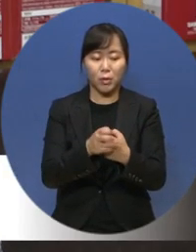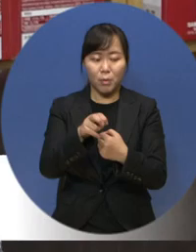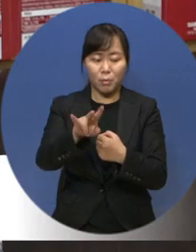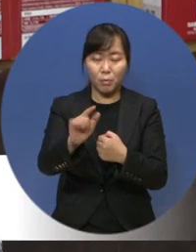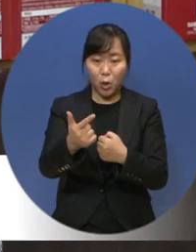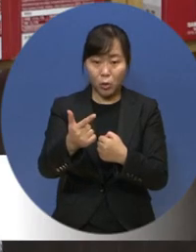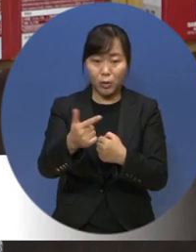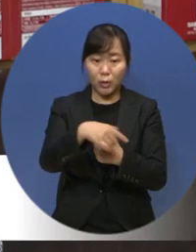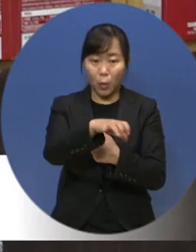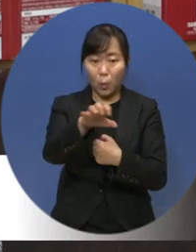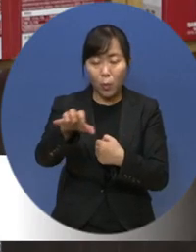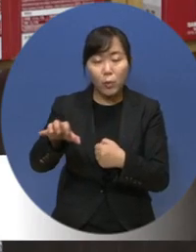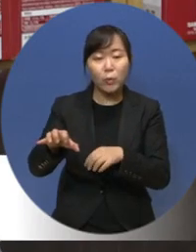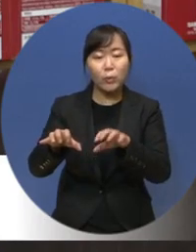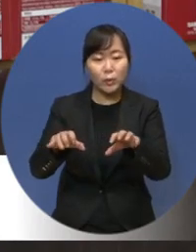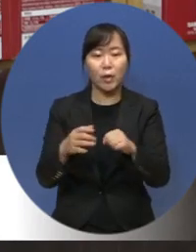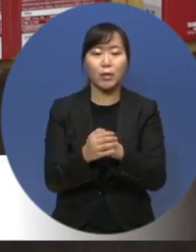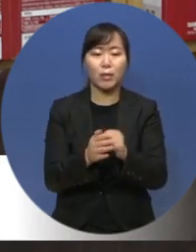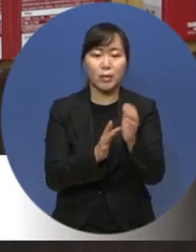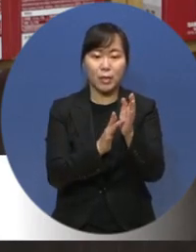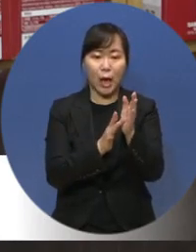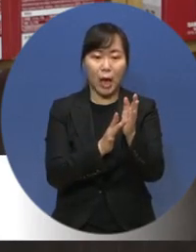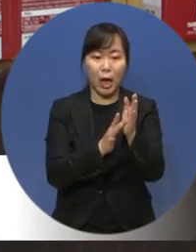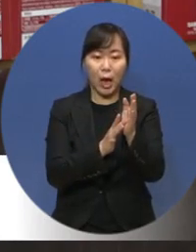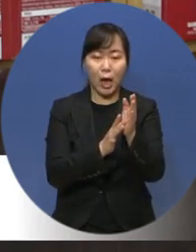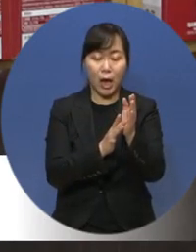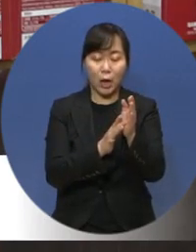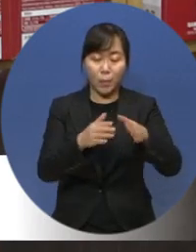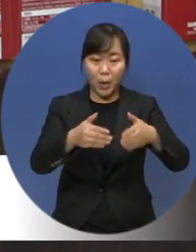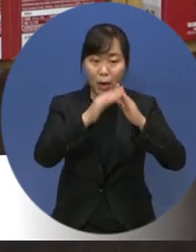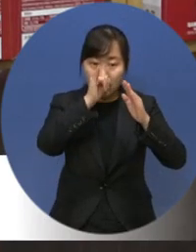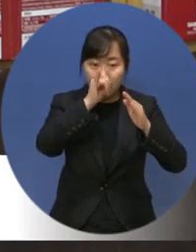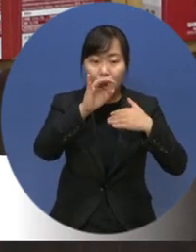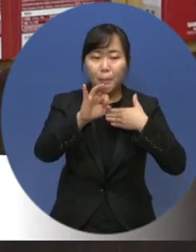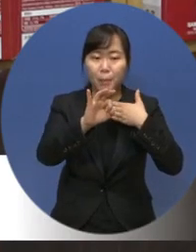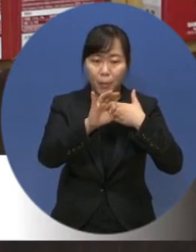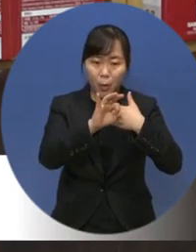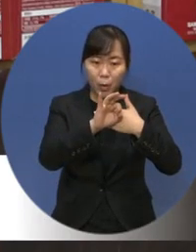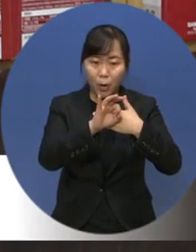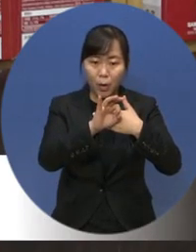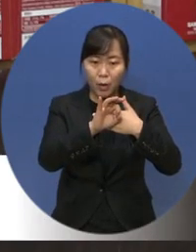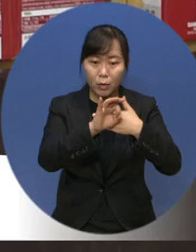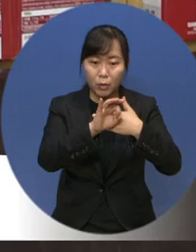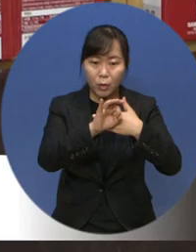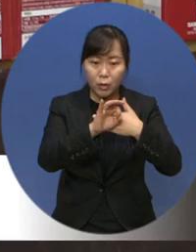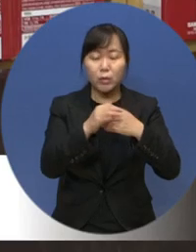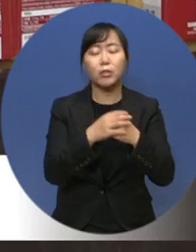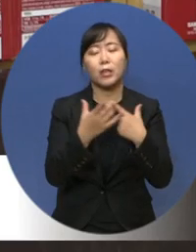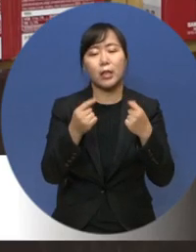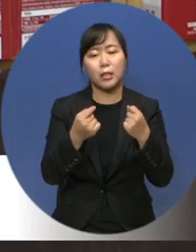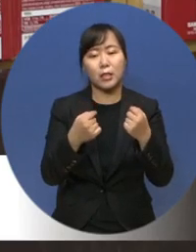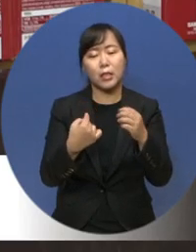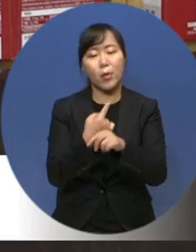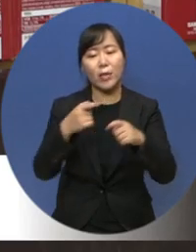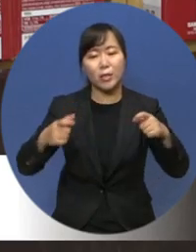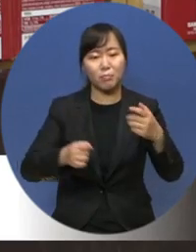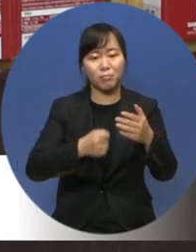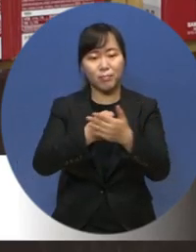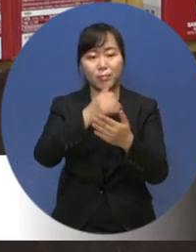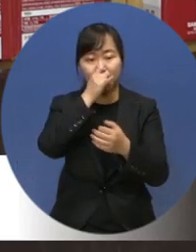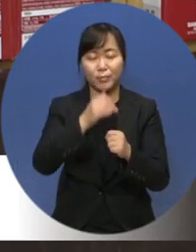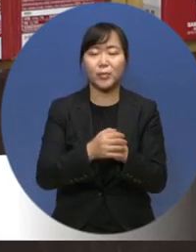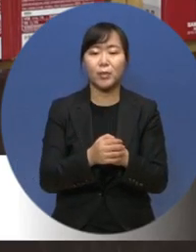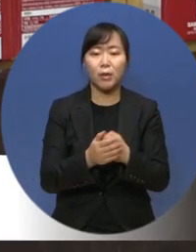면사 면소재지 같은데에 약국이 돼 있을 때 게 의약분업 에지 그 로 지정이 되어 있습니다